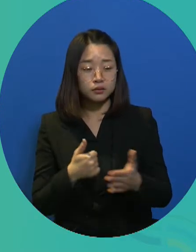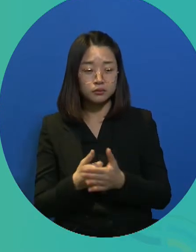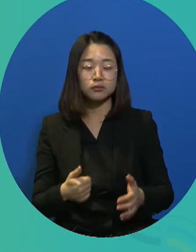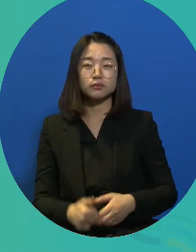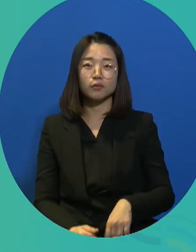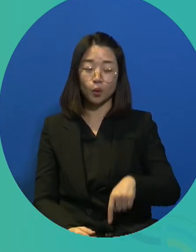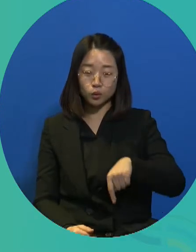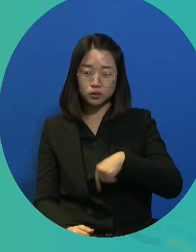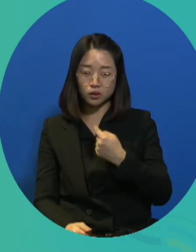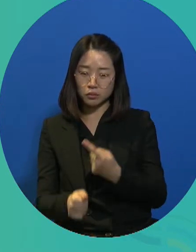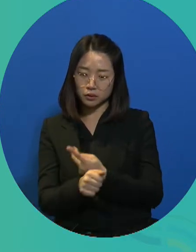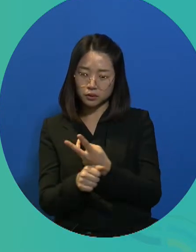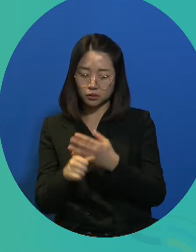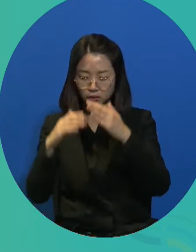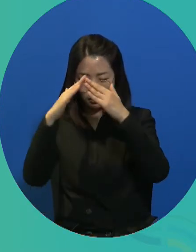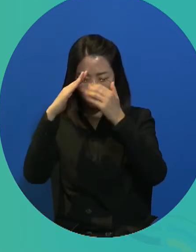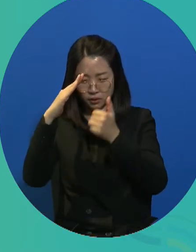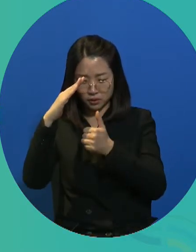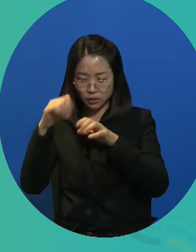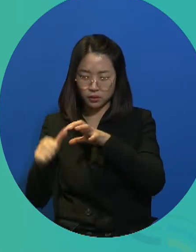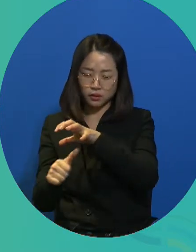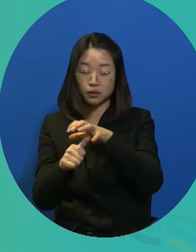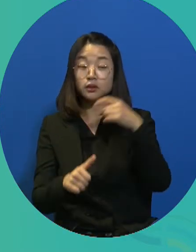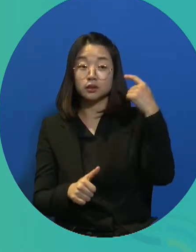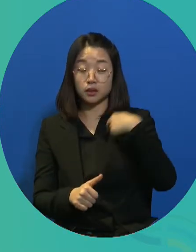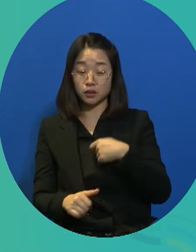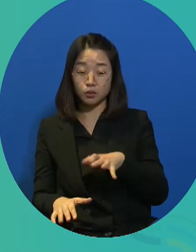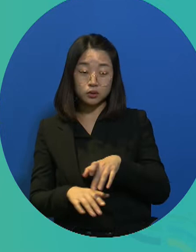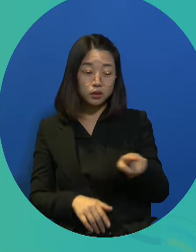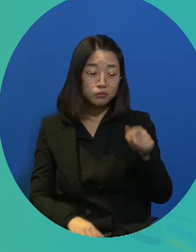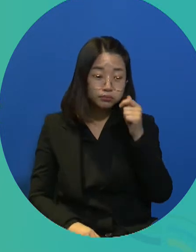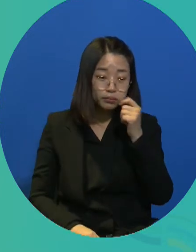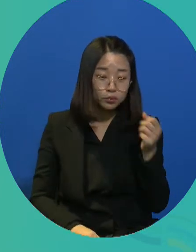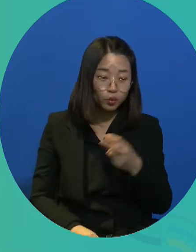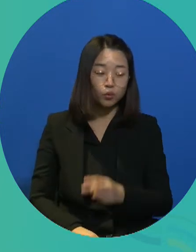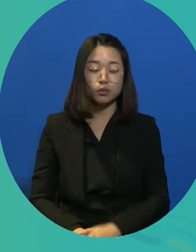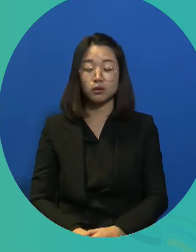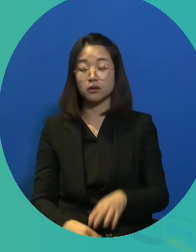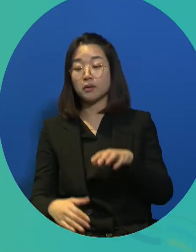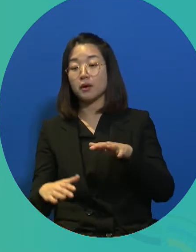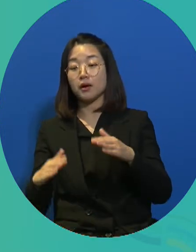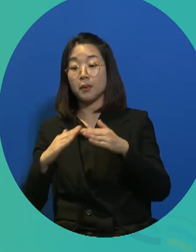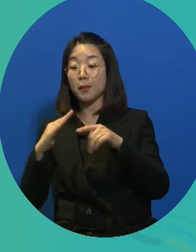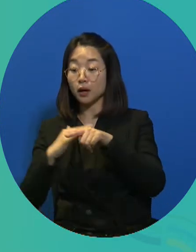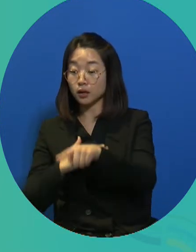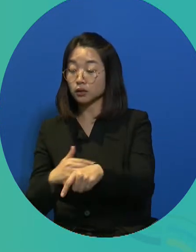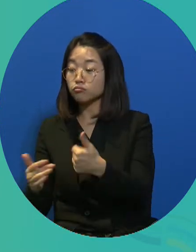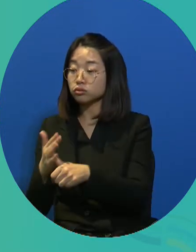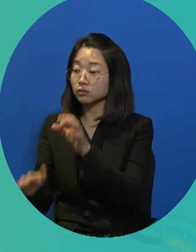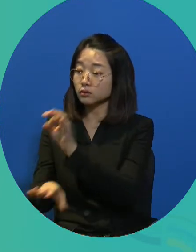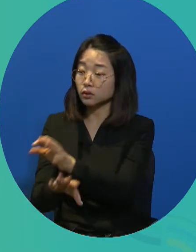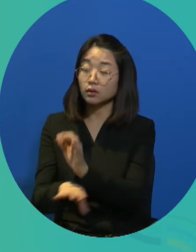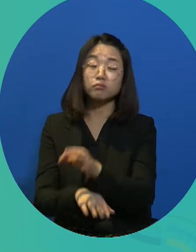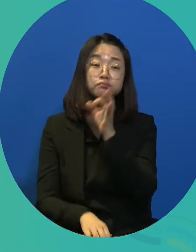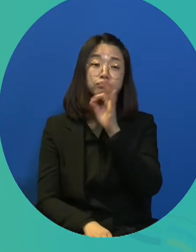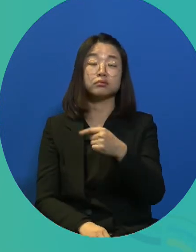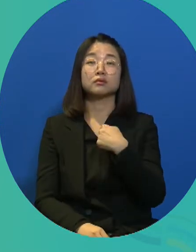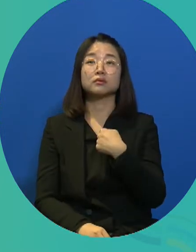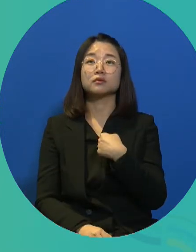계속 혼자서 고립이 돼 있고 화장실도 못 쓰고 나가서 식료품을 구매도 못하고